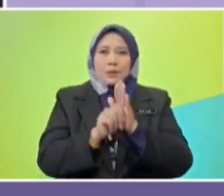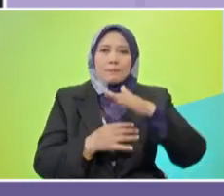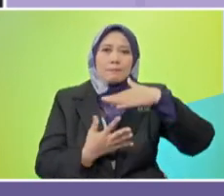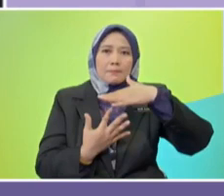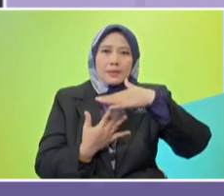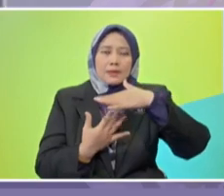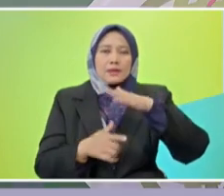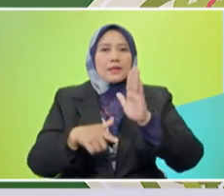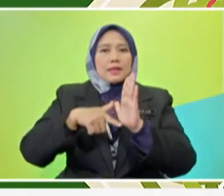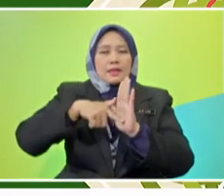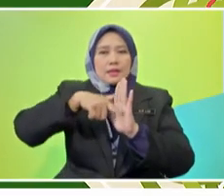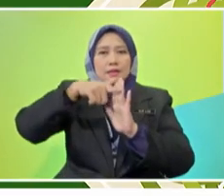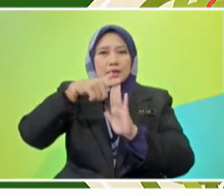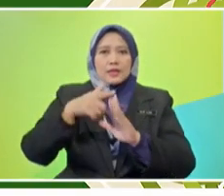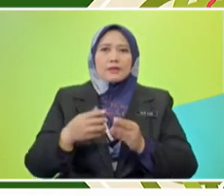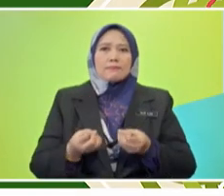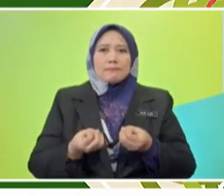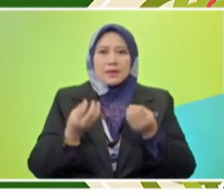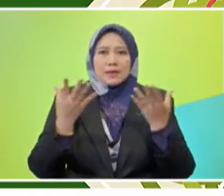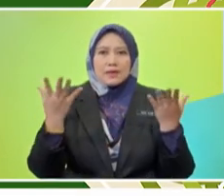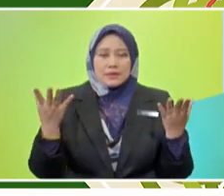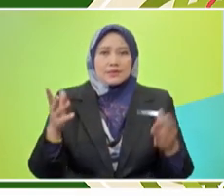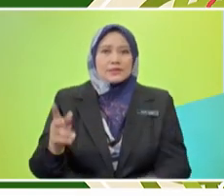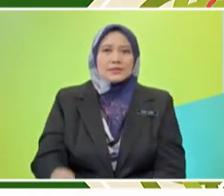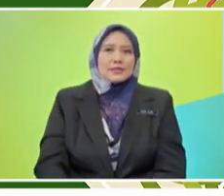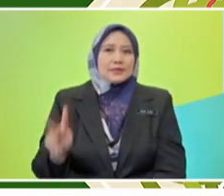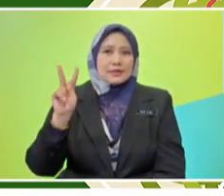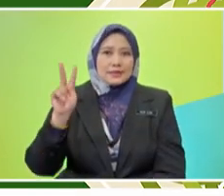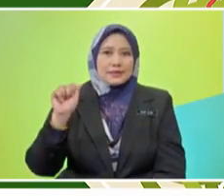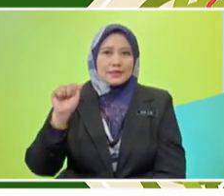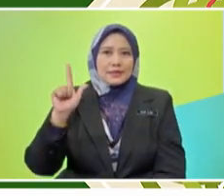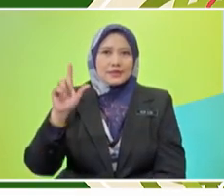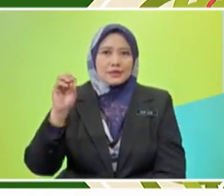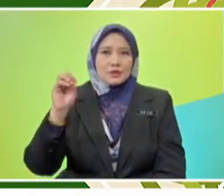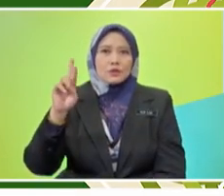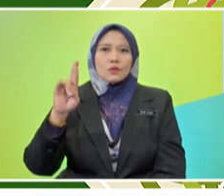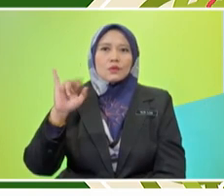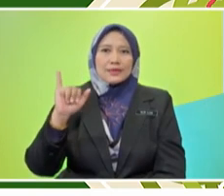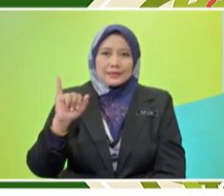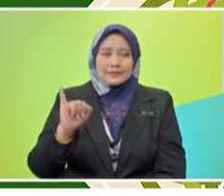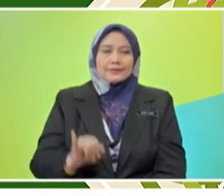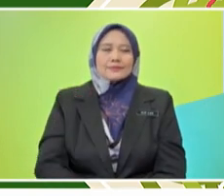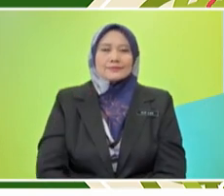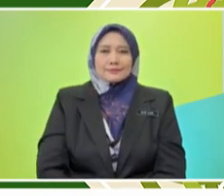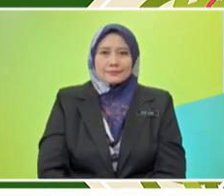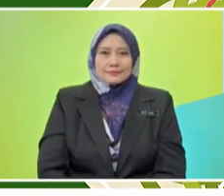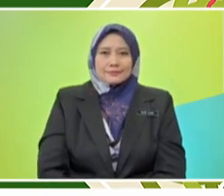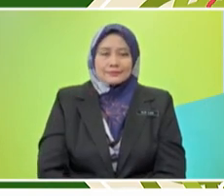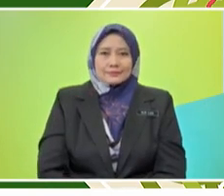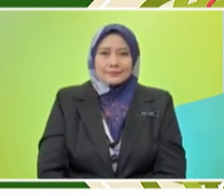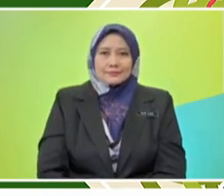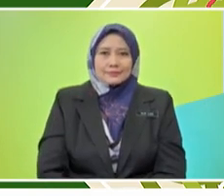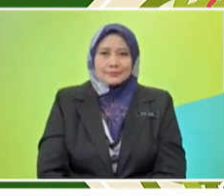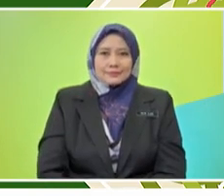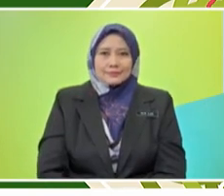ya lebih banyak kalori. Agak-agak dia takut salah. Ya Alisha, protein